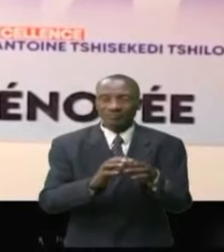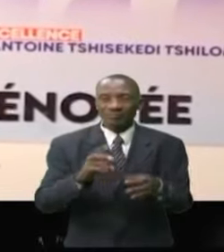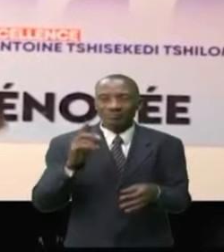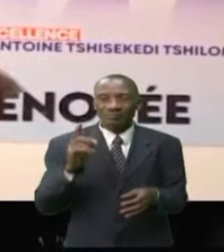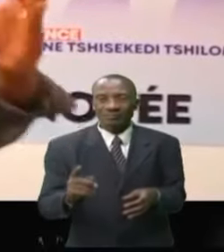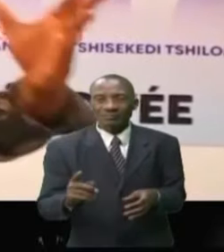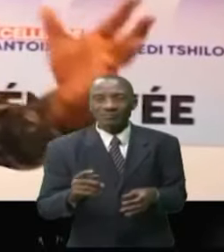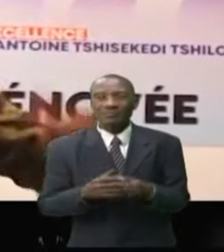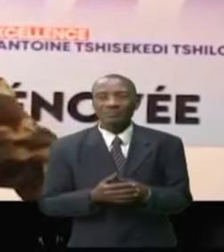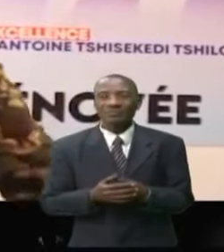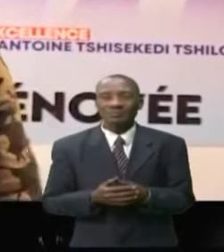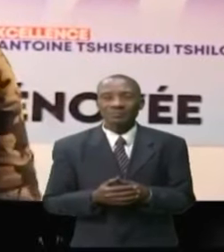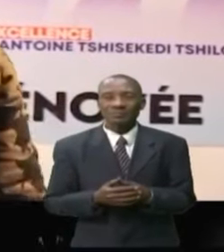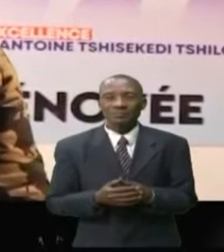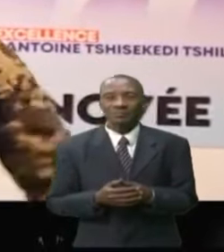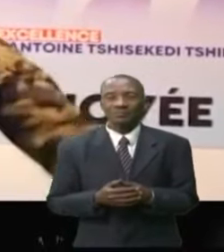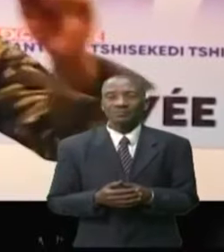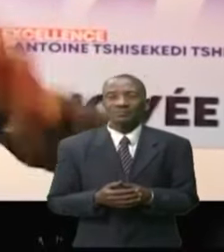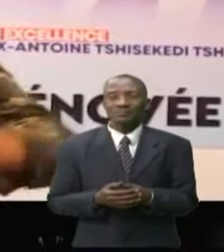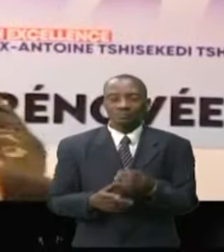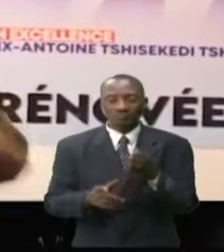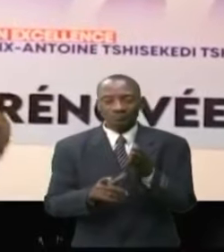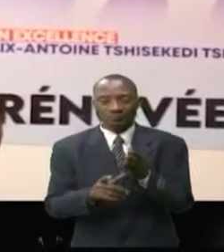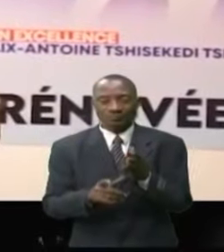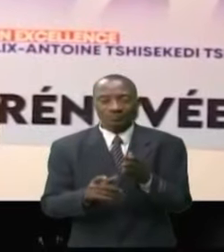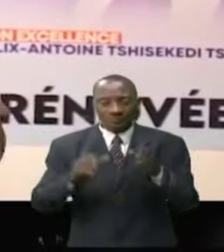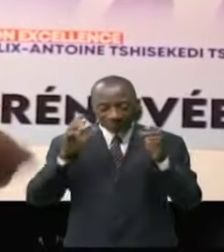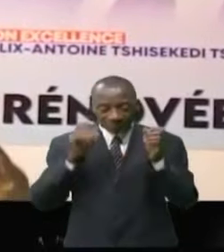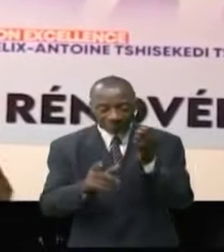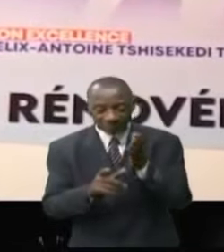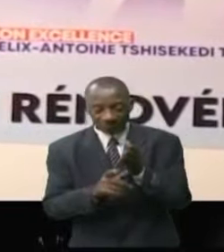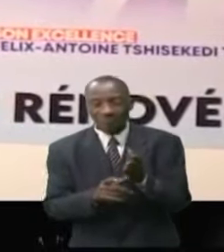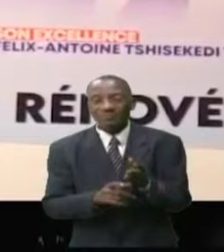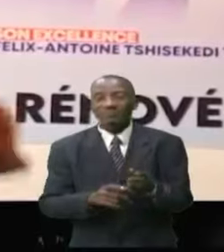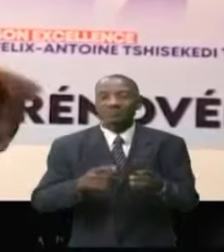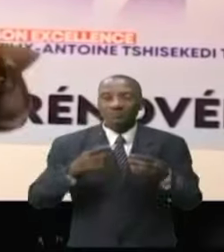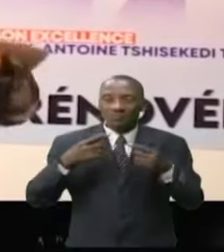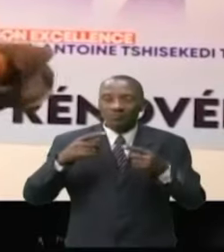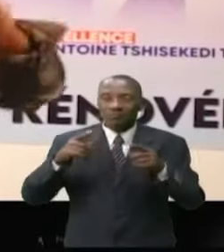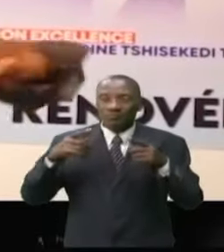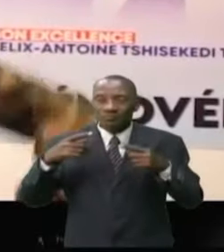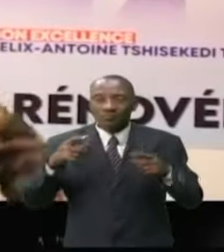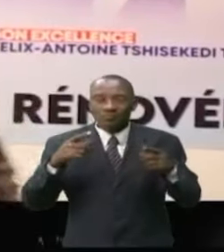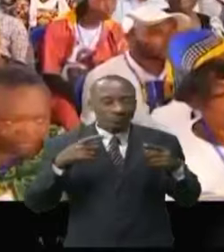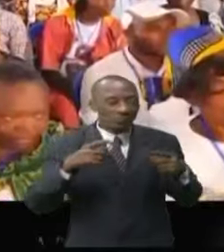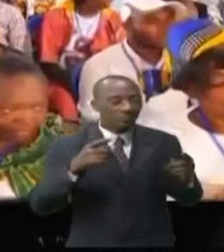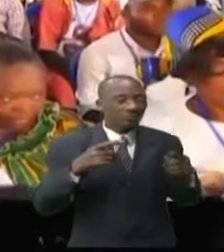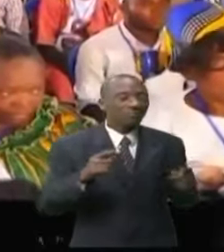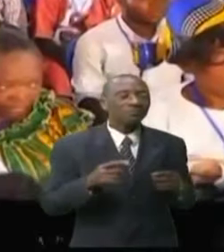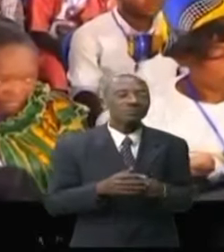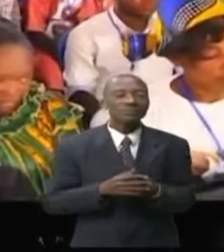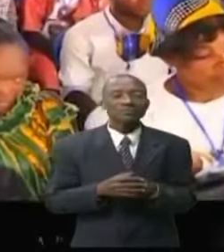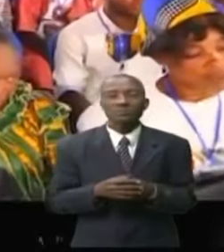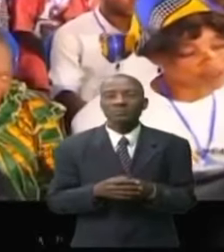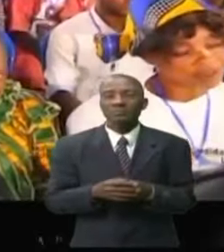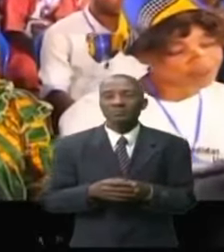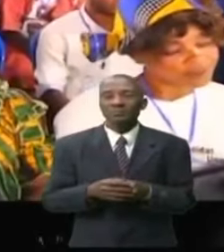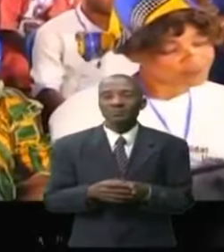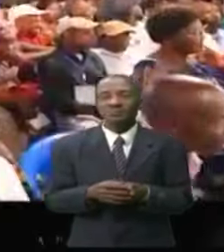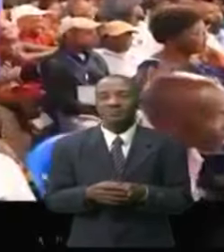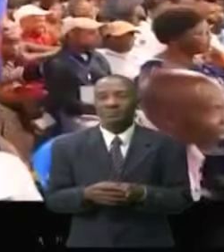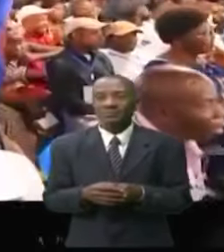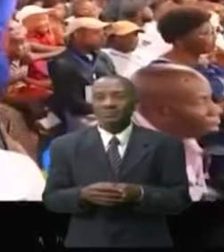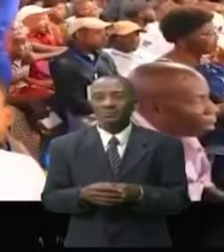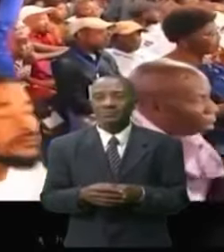président peuple congolais 145 territoires marcheoui annonce